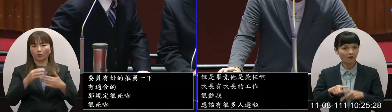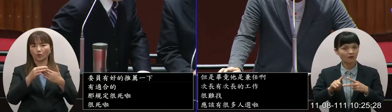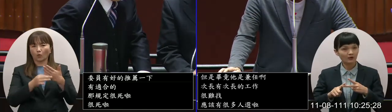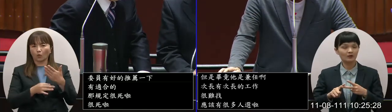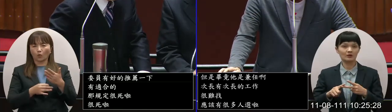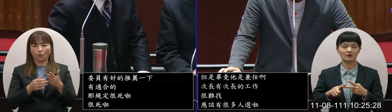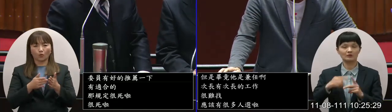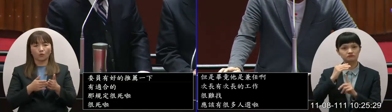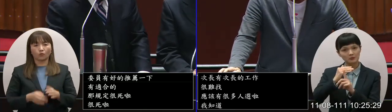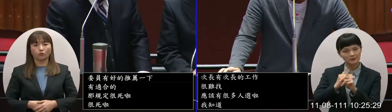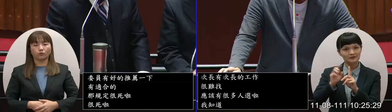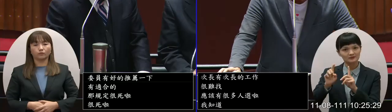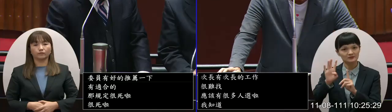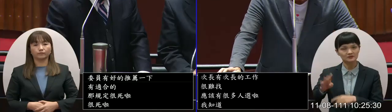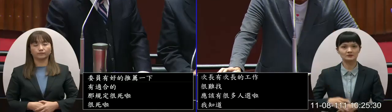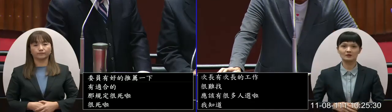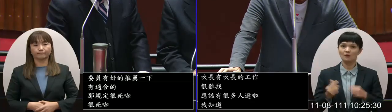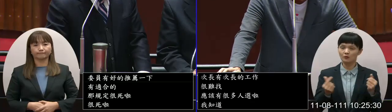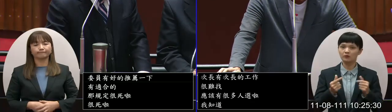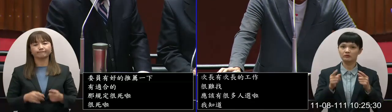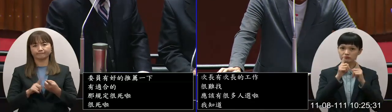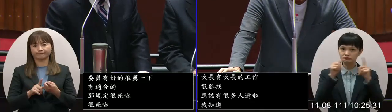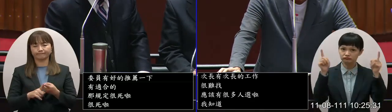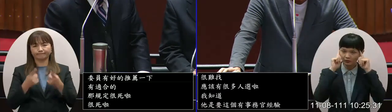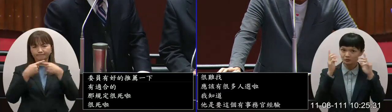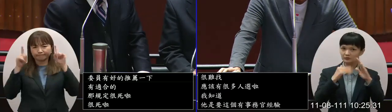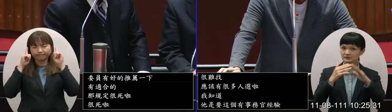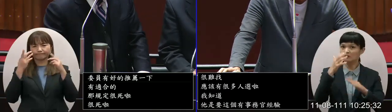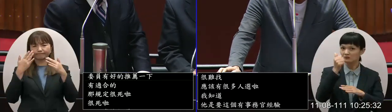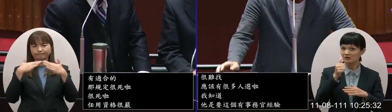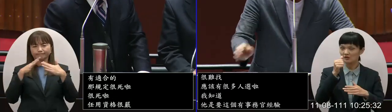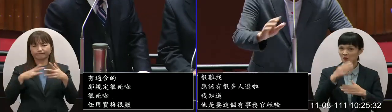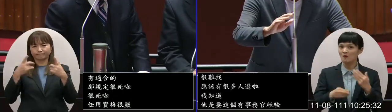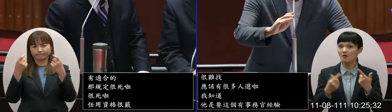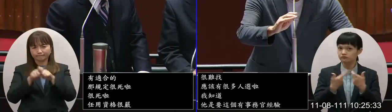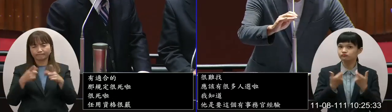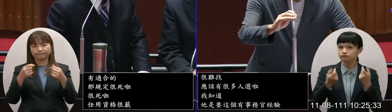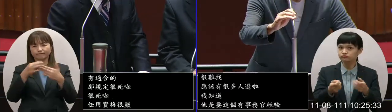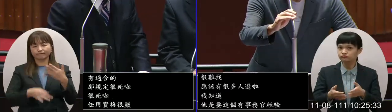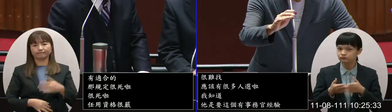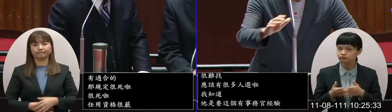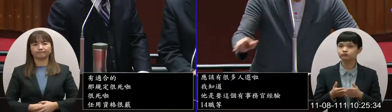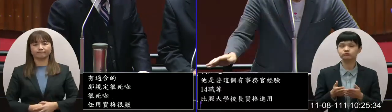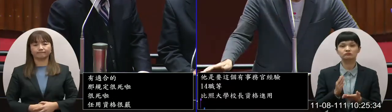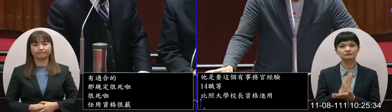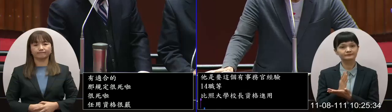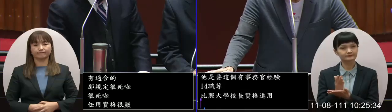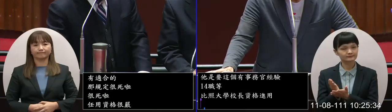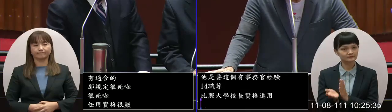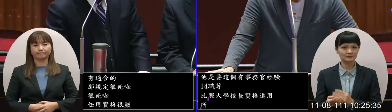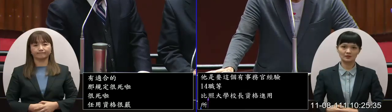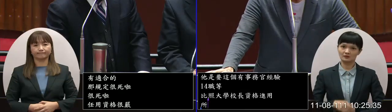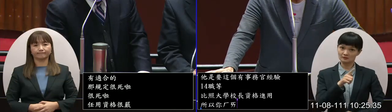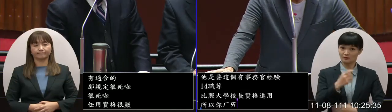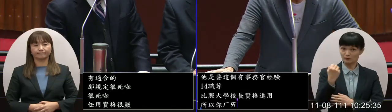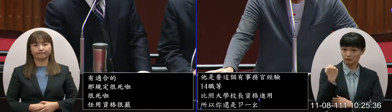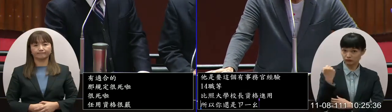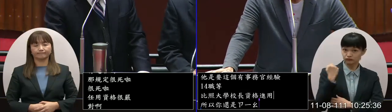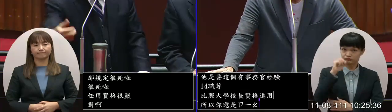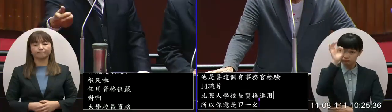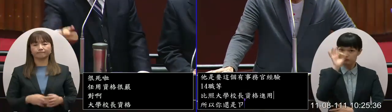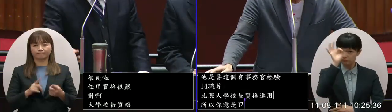都 依照大学校长资格。 对啊，大学校长资格，你看看。 哎，啊，所以你还是要努力去